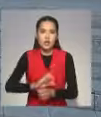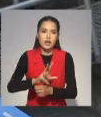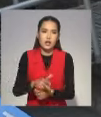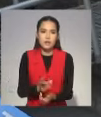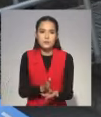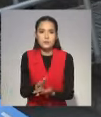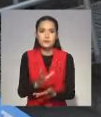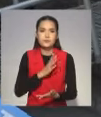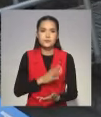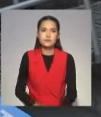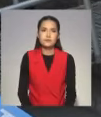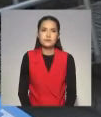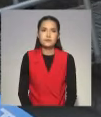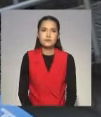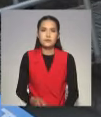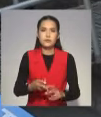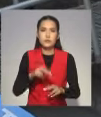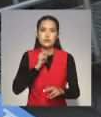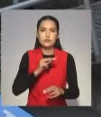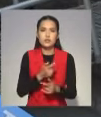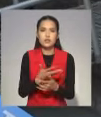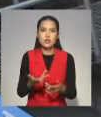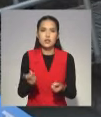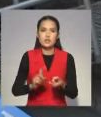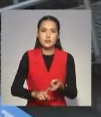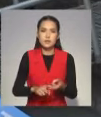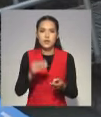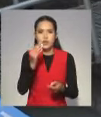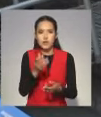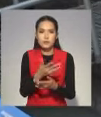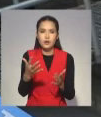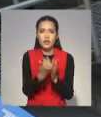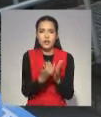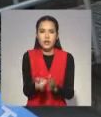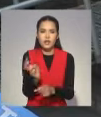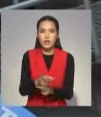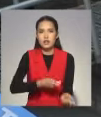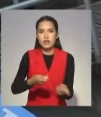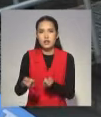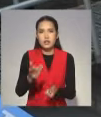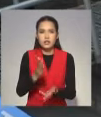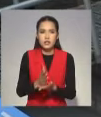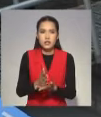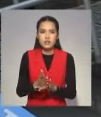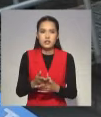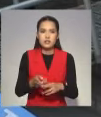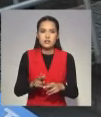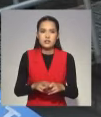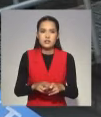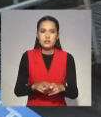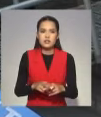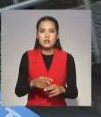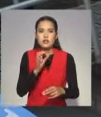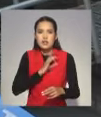аттанды. Төтенше жағдайға байланысты біз міне бүгін үшінші рет гуманитарлық көмекті апара жатырмыз. Осы демалыста бір